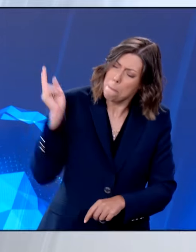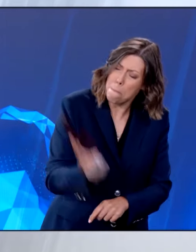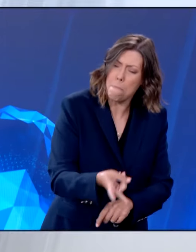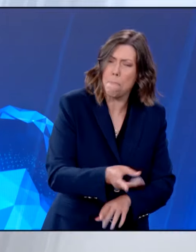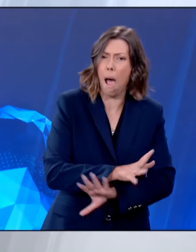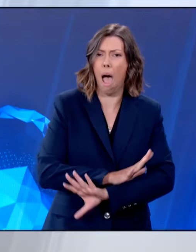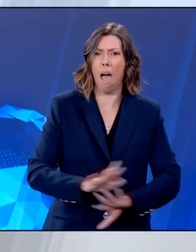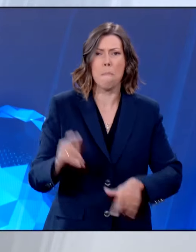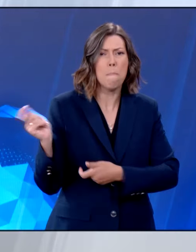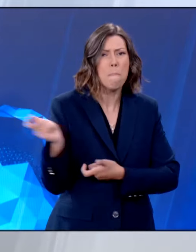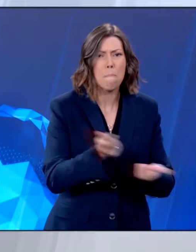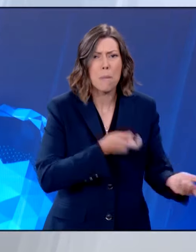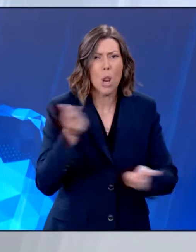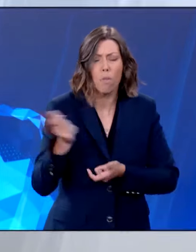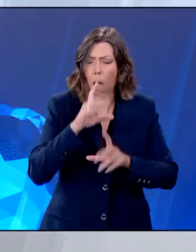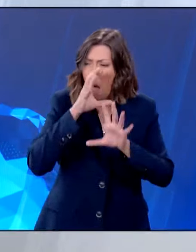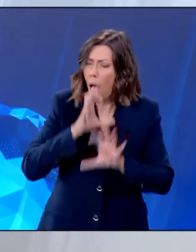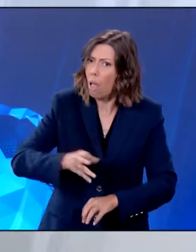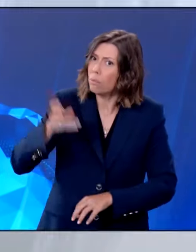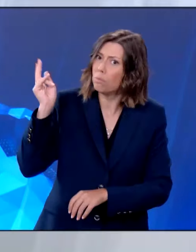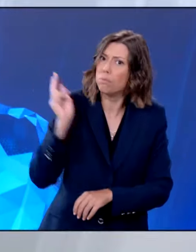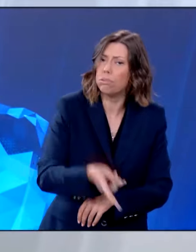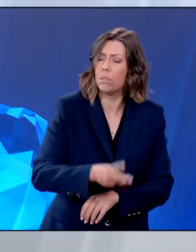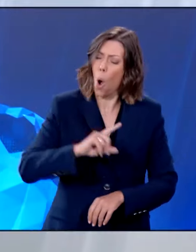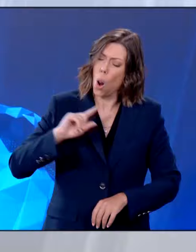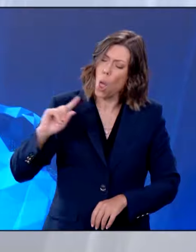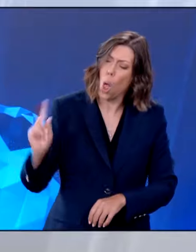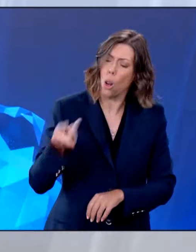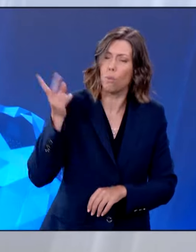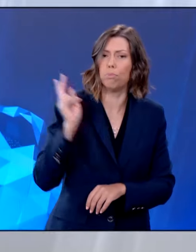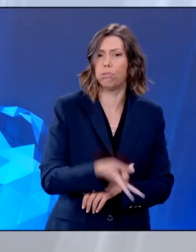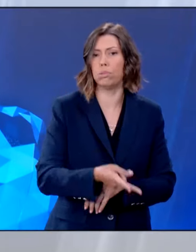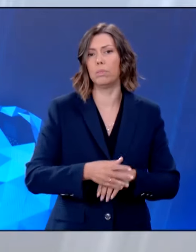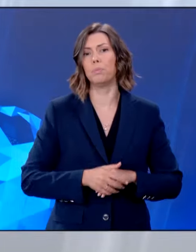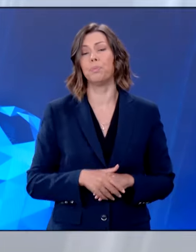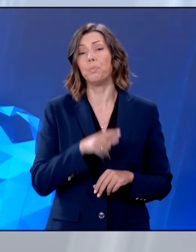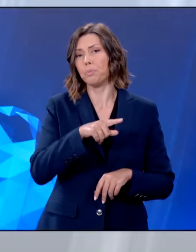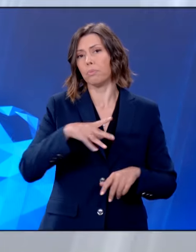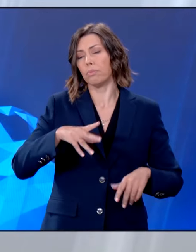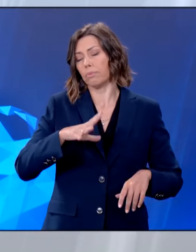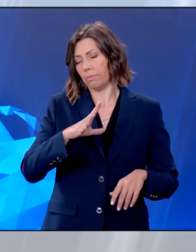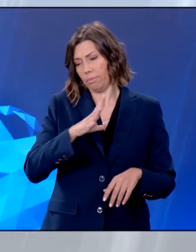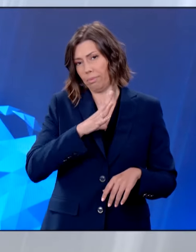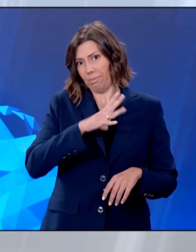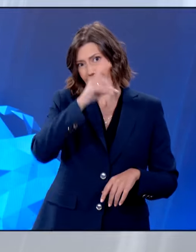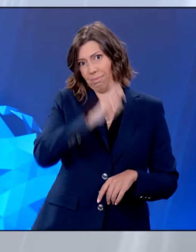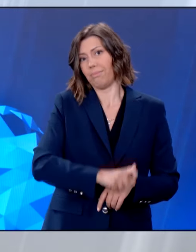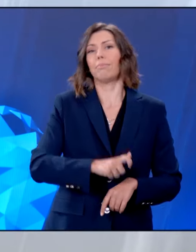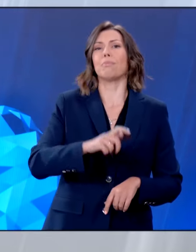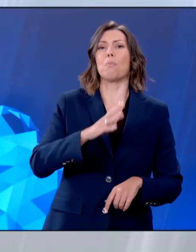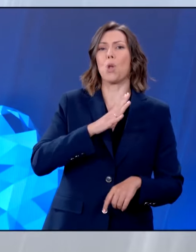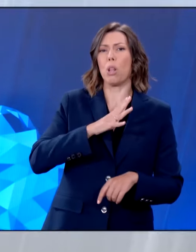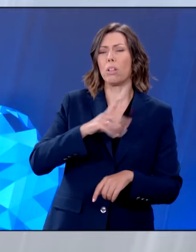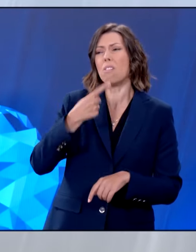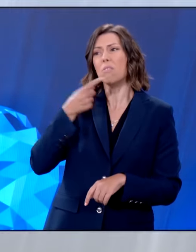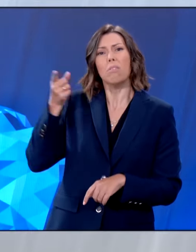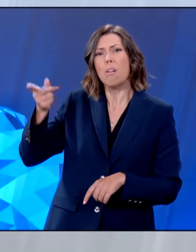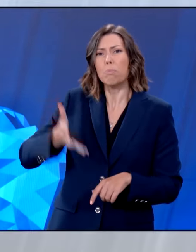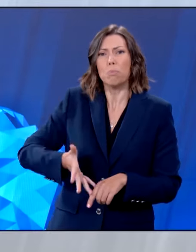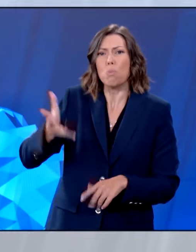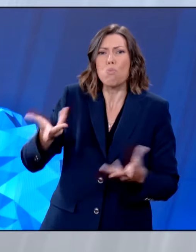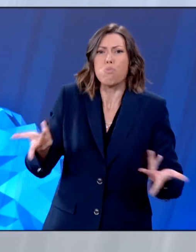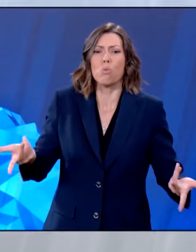επιχειρησιακούς και κατοίκους κοινικό. Το 41% του Μητσοτάκη να βγει να μιλήσει. Η κυβέρνηση ανακοίνωσε δέσμη 14 μέτρων που μεταξύ